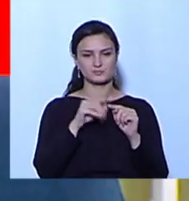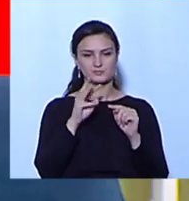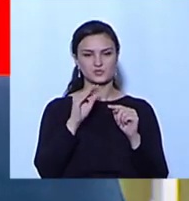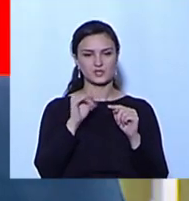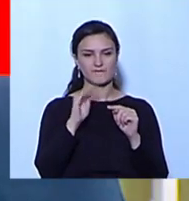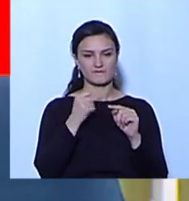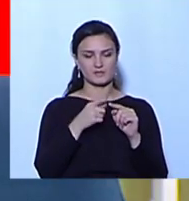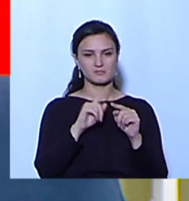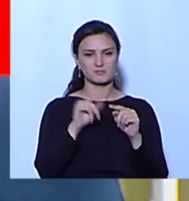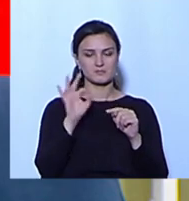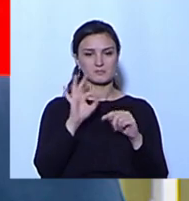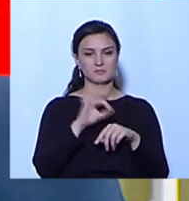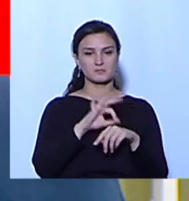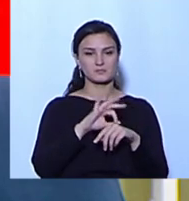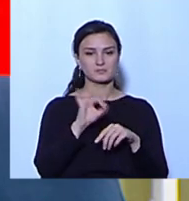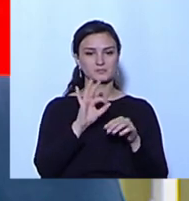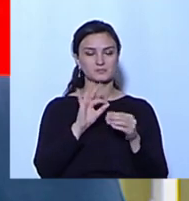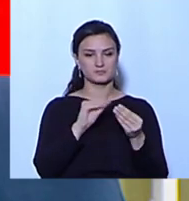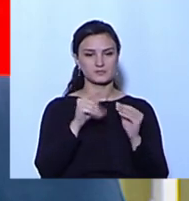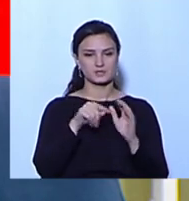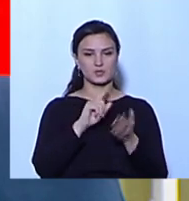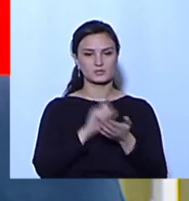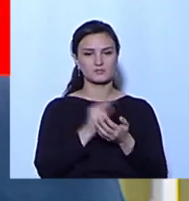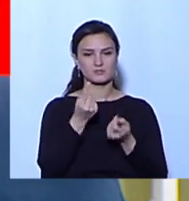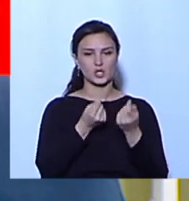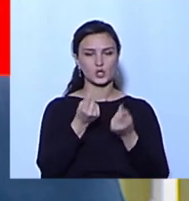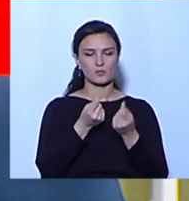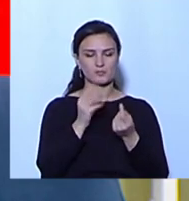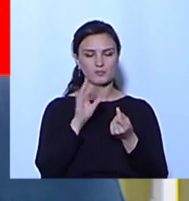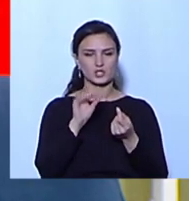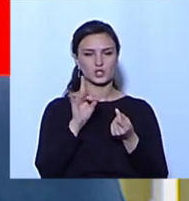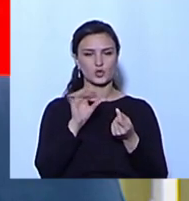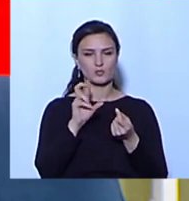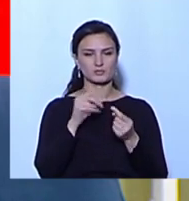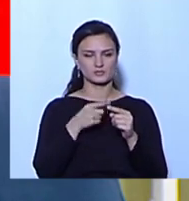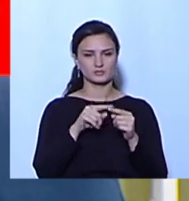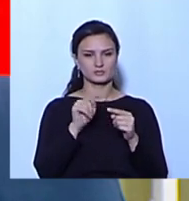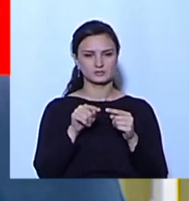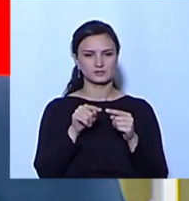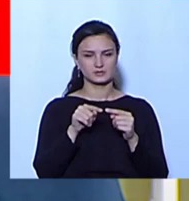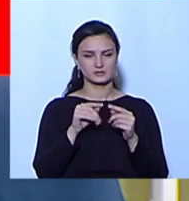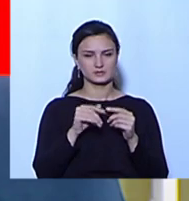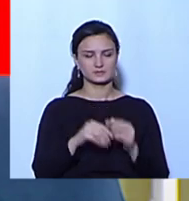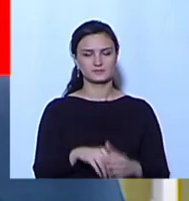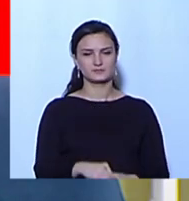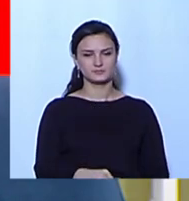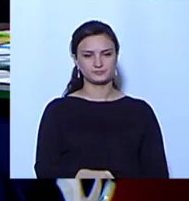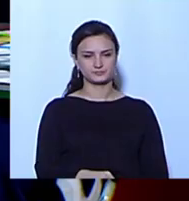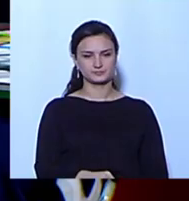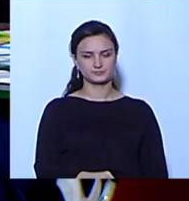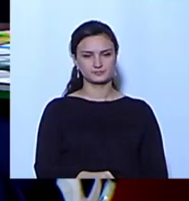შემთხვევაში პათოლოგიური პროცესების გამო მასში აუცილებლად განვითარდება მიკრობები, რომლებიც არ უნდა მოხვდნენ ზედა საშარდე გზებში. აი, ფეხზე